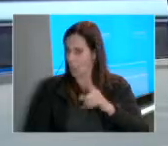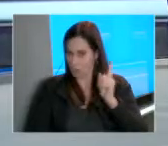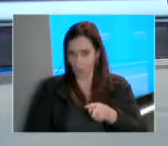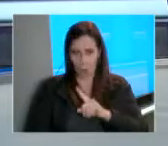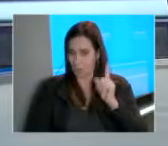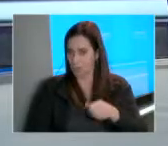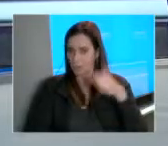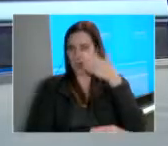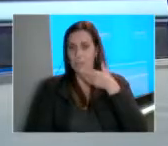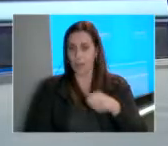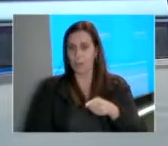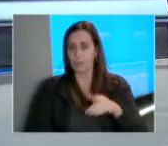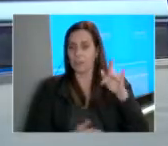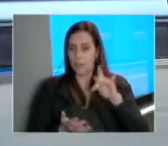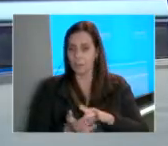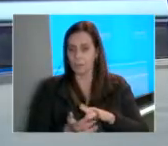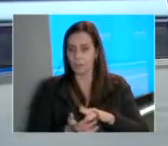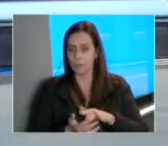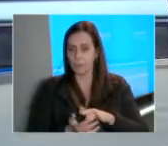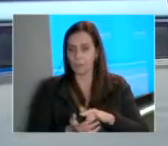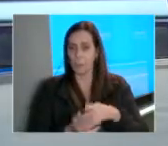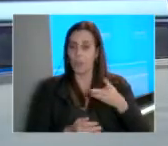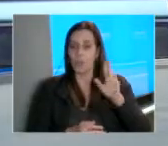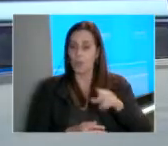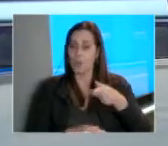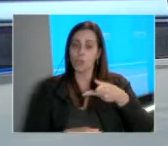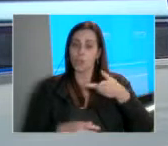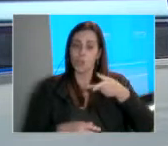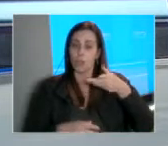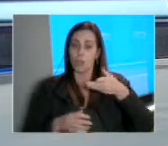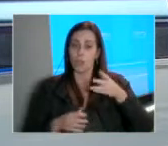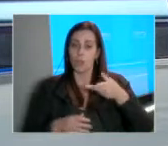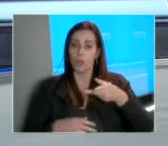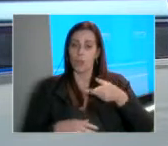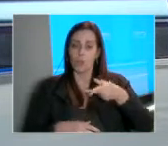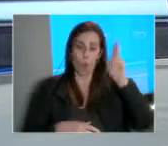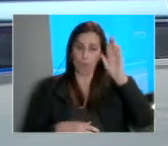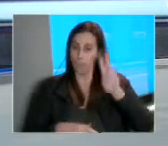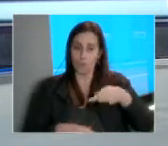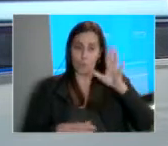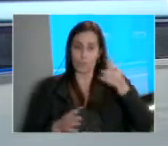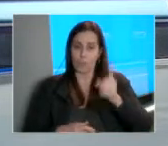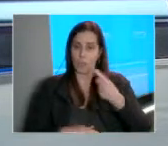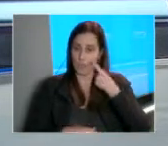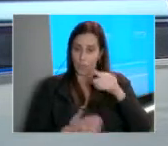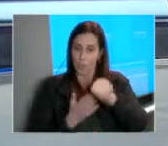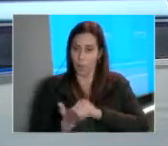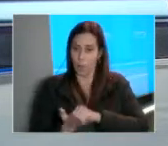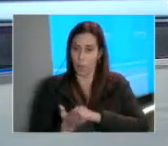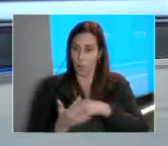אין צורך. מדינת ישראל נמצאת ביתרות, בעודף של הספק מותקן. את זה תסתכלו